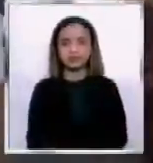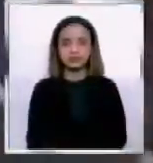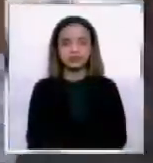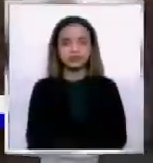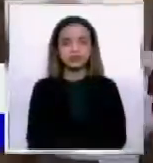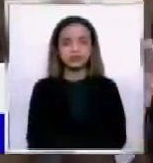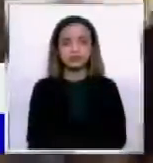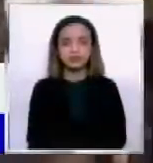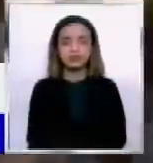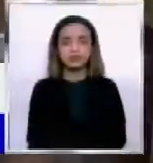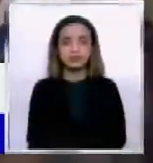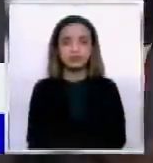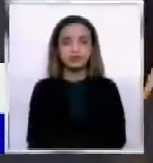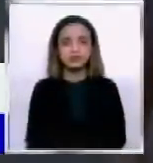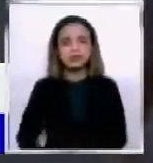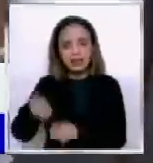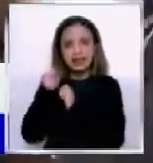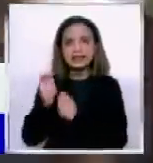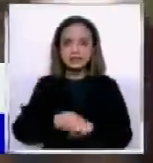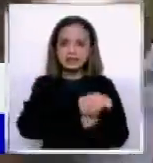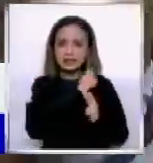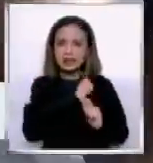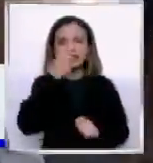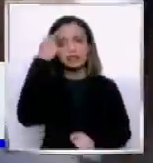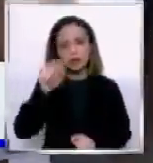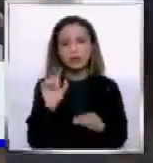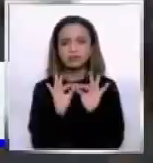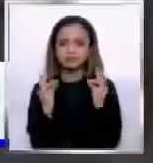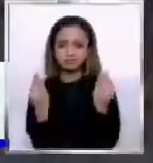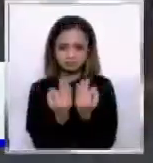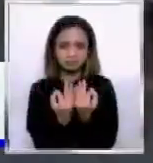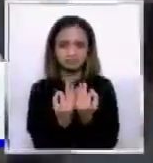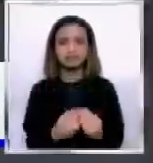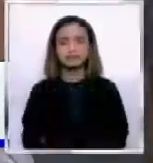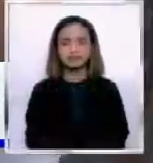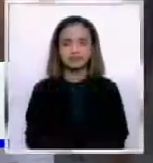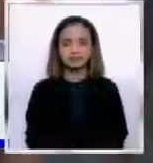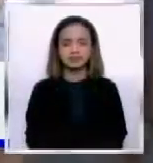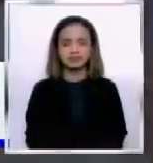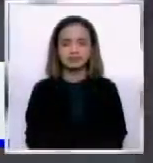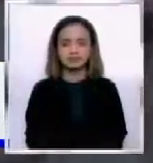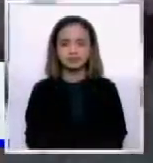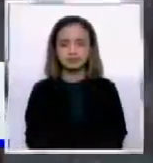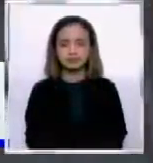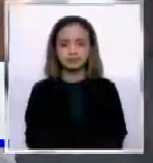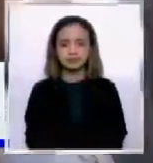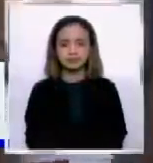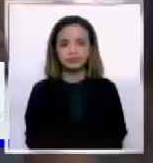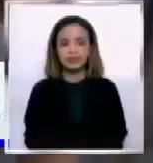Para sa ginagawa? Panata po. Para po sa pamilya. Tapos, iling na rin sa